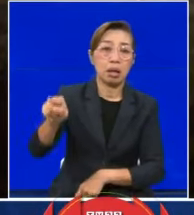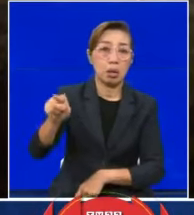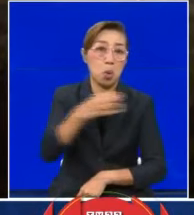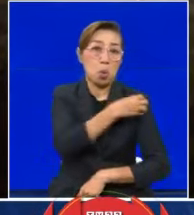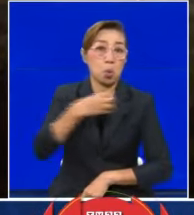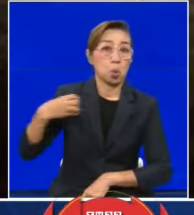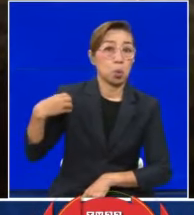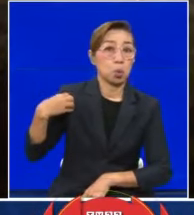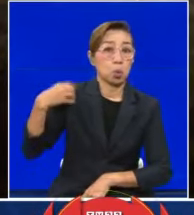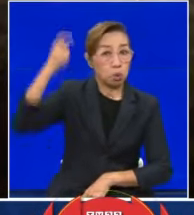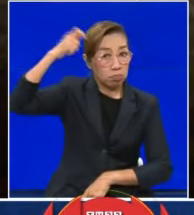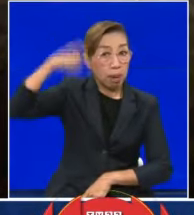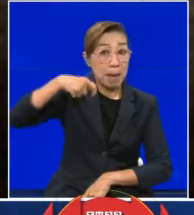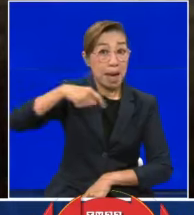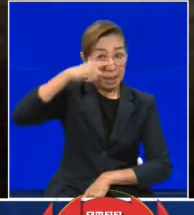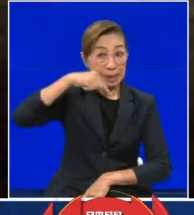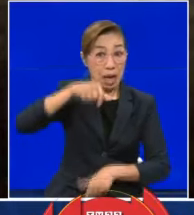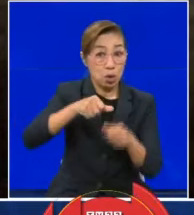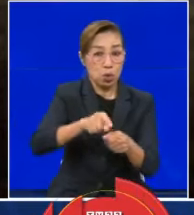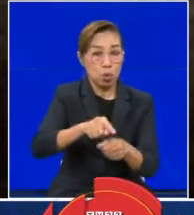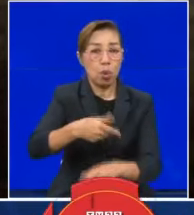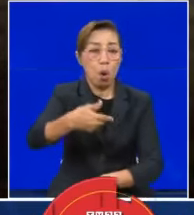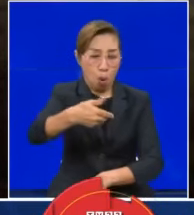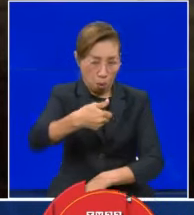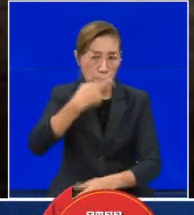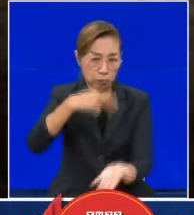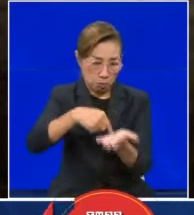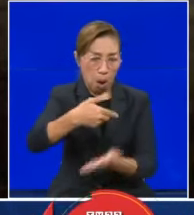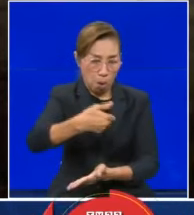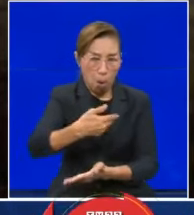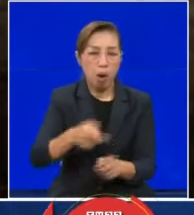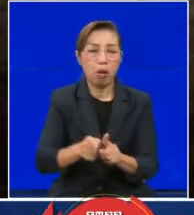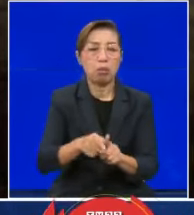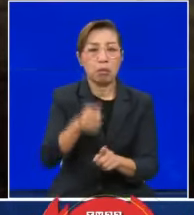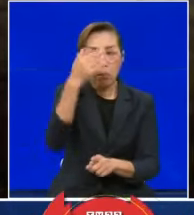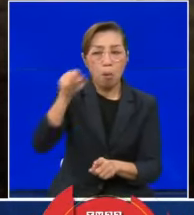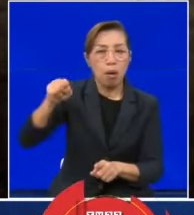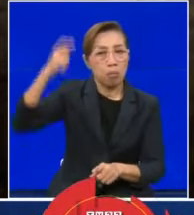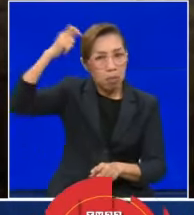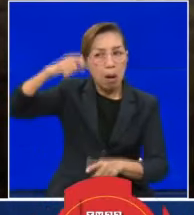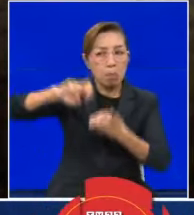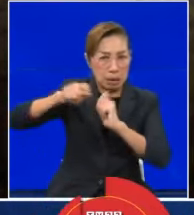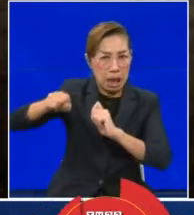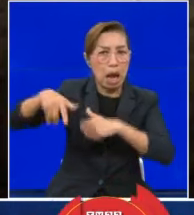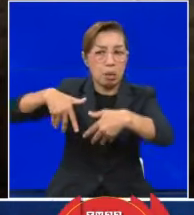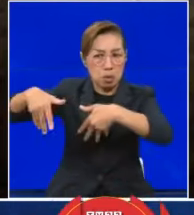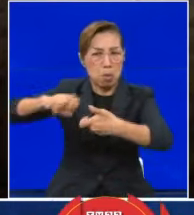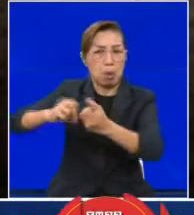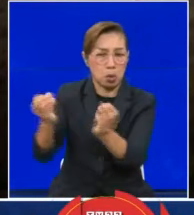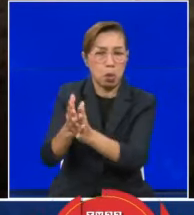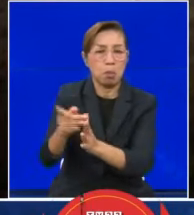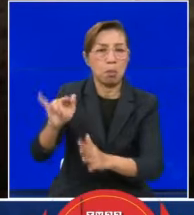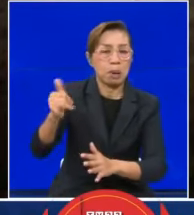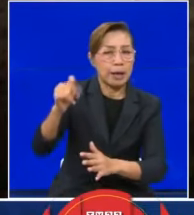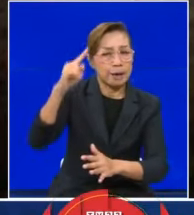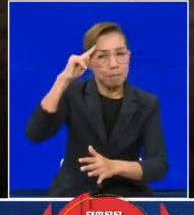ราชทูตของเมียนมาประจำประเทศไทยและขอความร่วมมือเนื่องจากมีสถานการณ์ในเมียนมาและมีประชาชนได้รับผลกระทบอาจจะมี